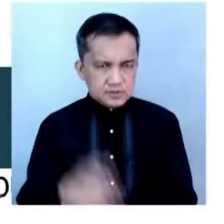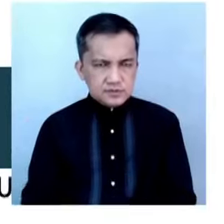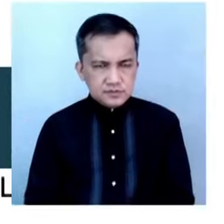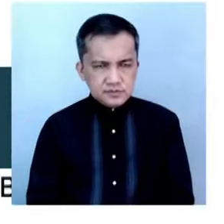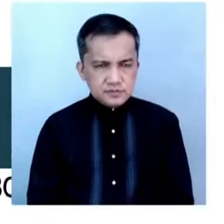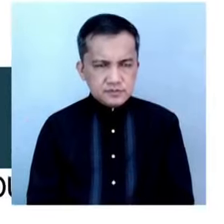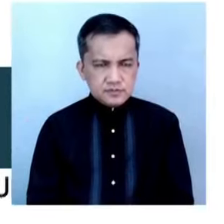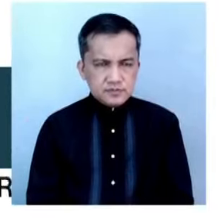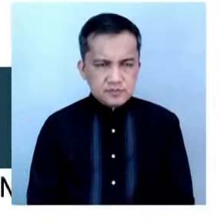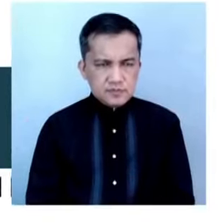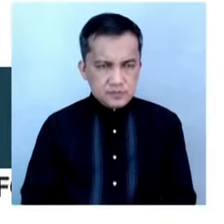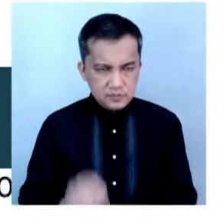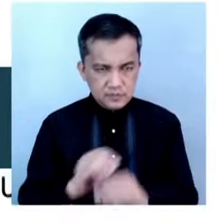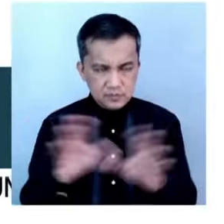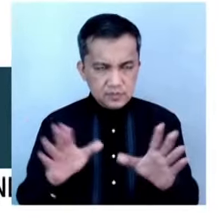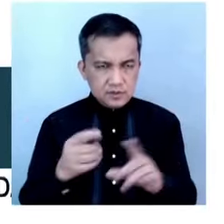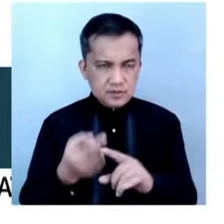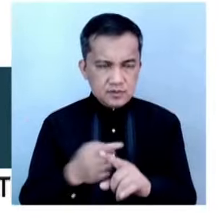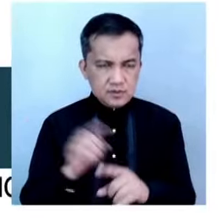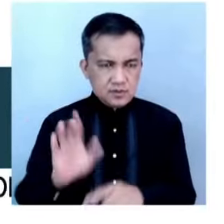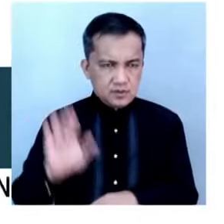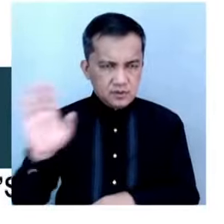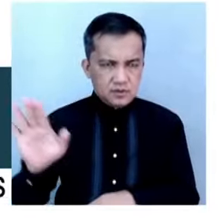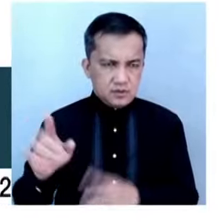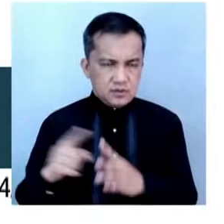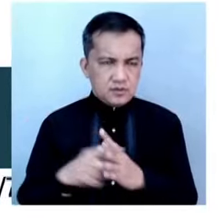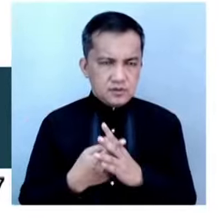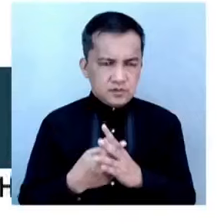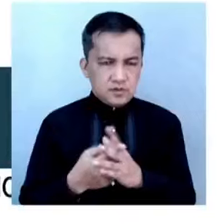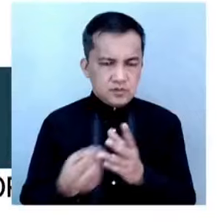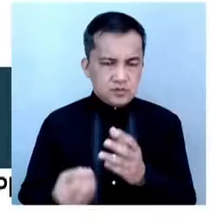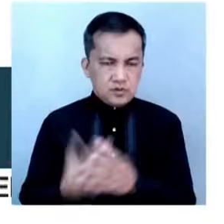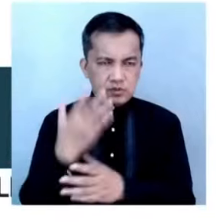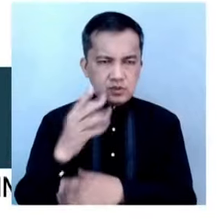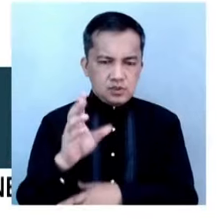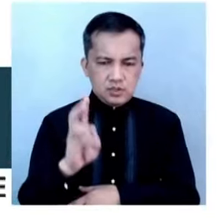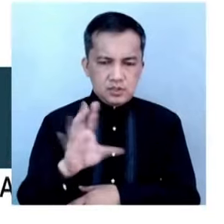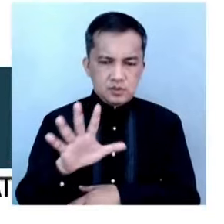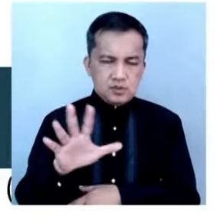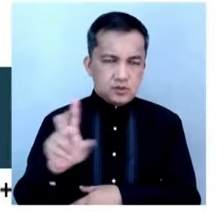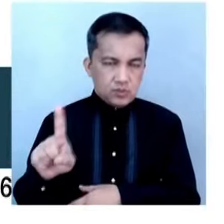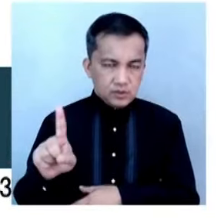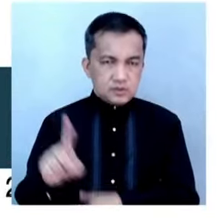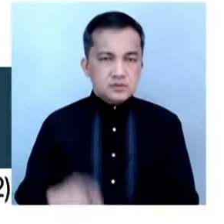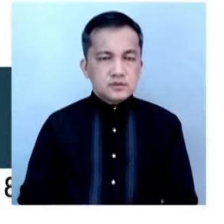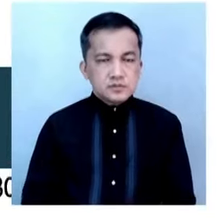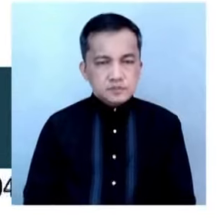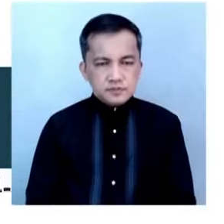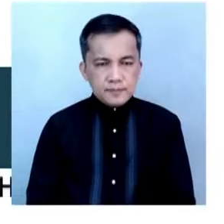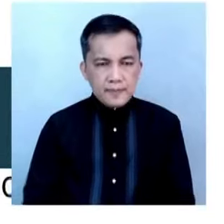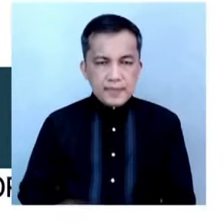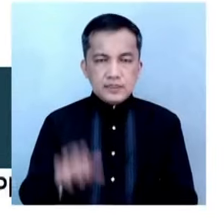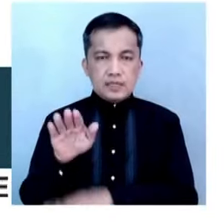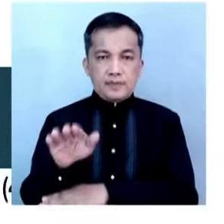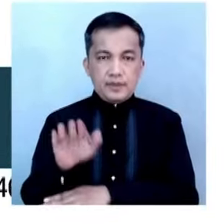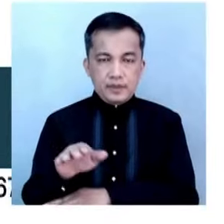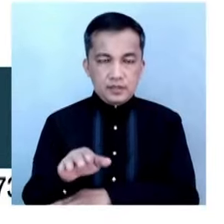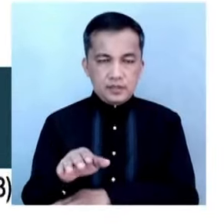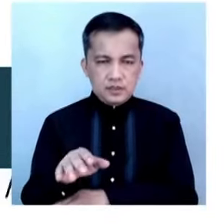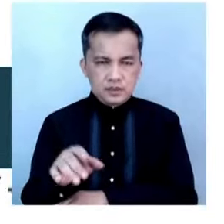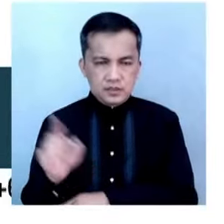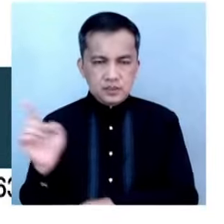yung clear na galing po sa kanila. Simula po nung nag-erupt, 6:51 p.m., ito po